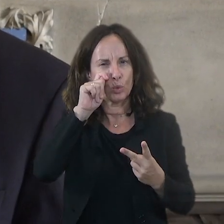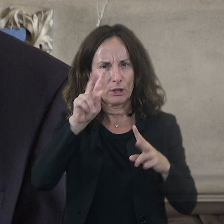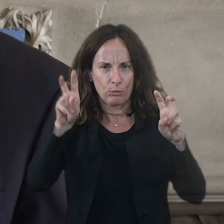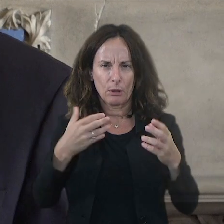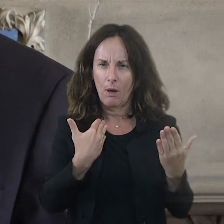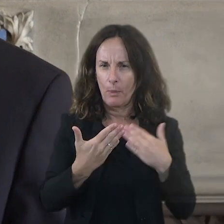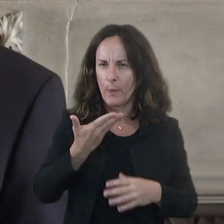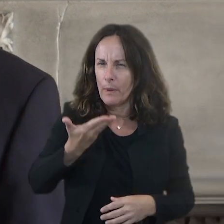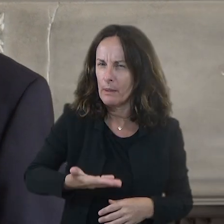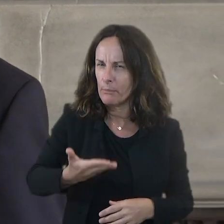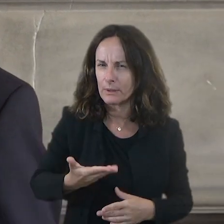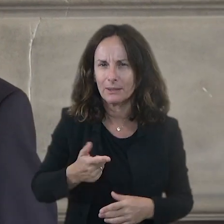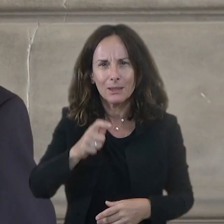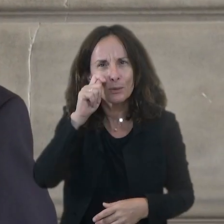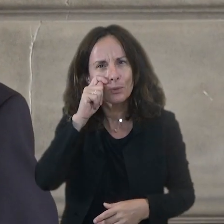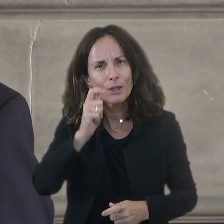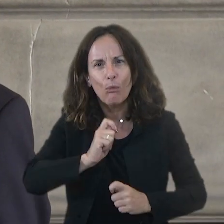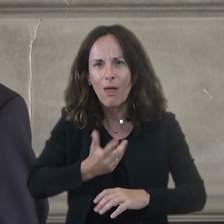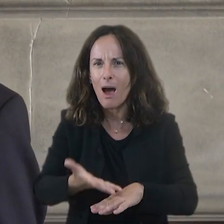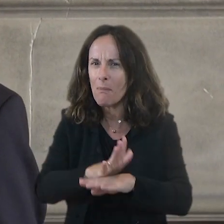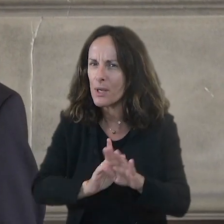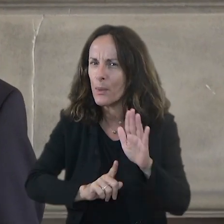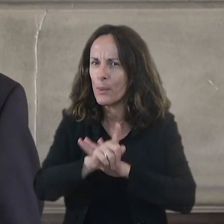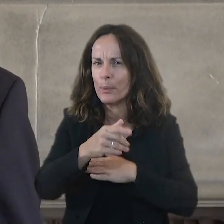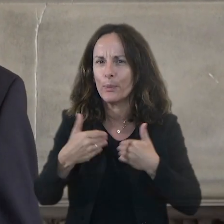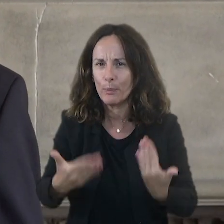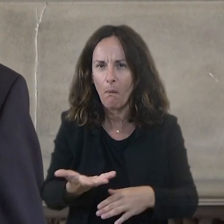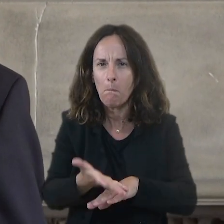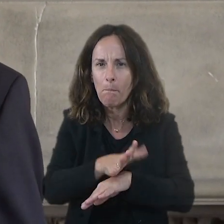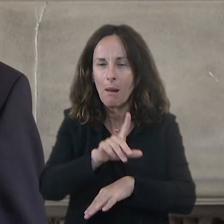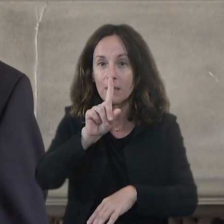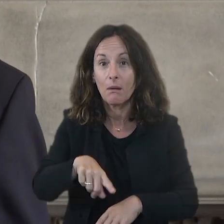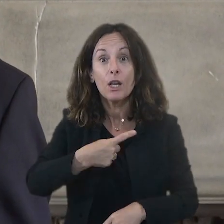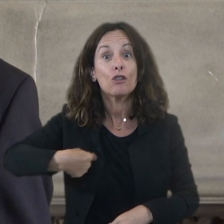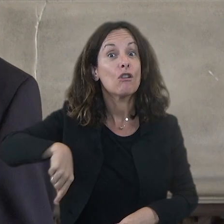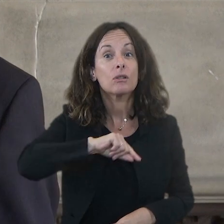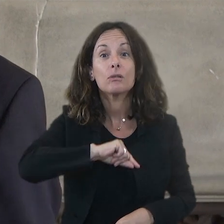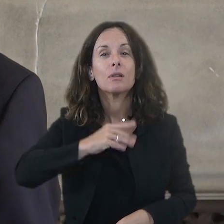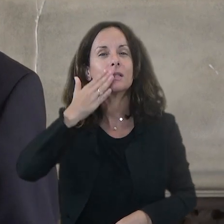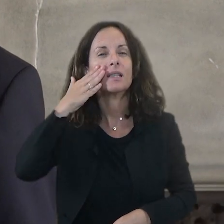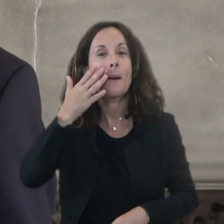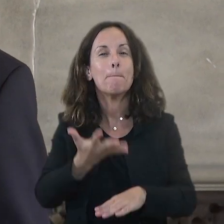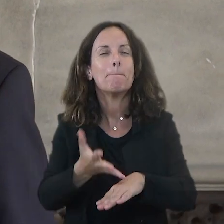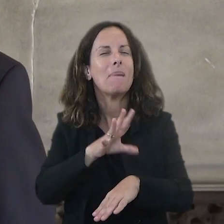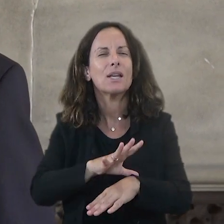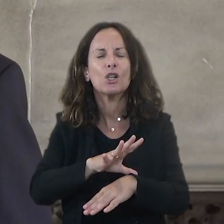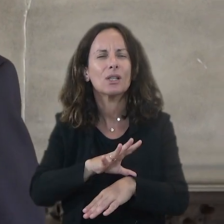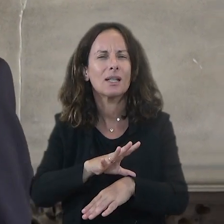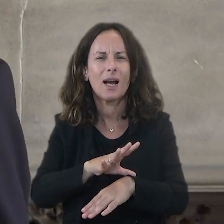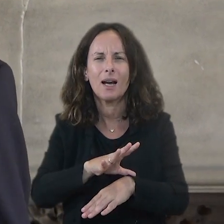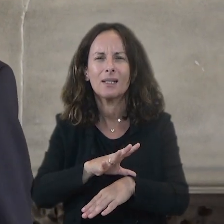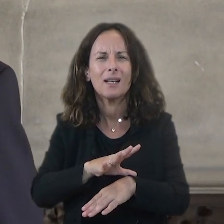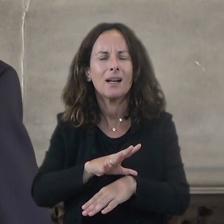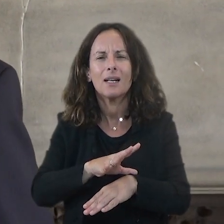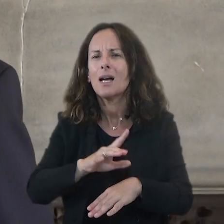el turisme per Mallorca i per la capital. Nosaltres estem totalment orgullosos i satisfets de dir que Mallorca és una terra